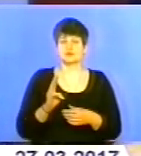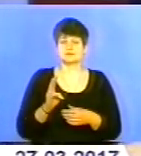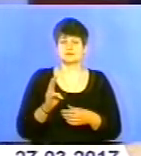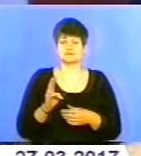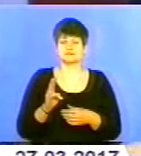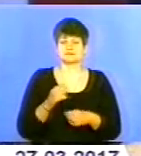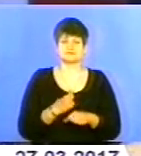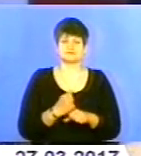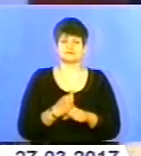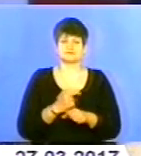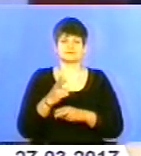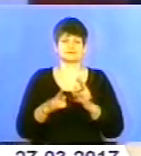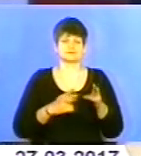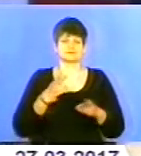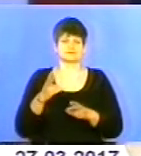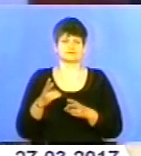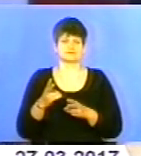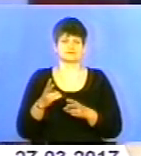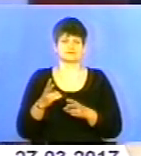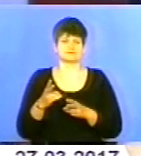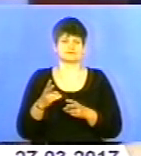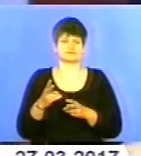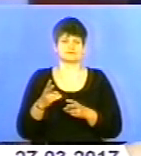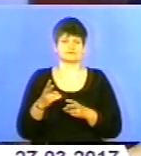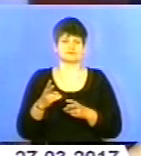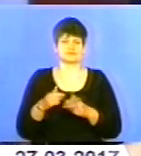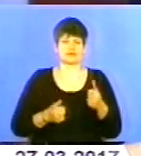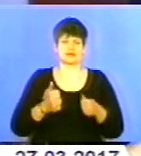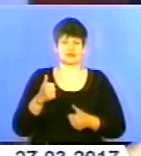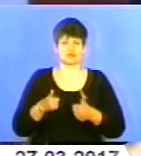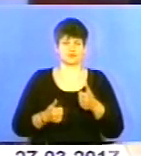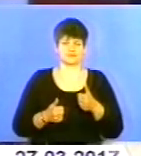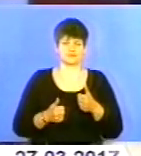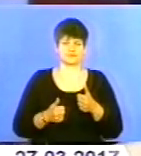хтось здійснив оскарження самого тендеру.